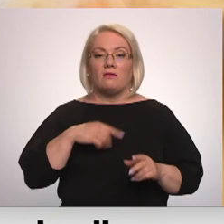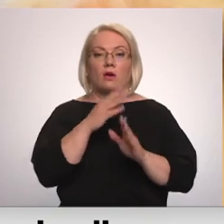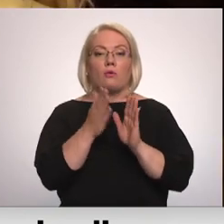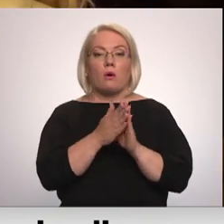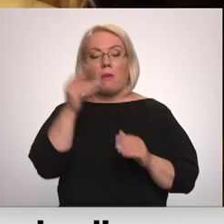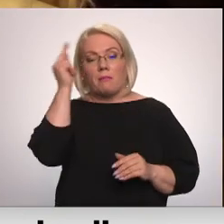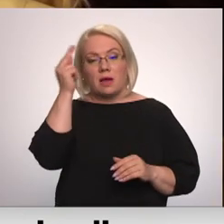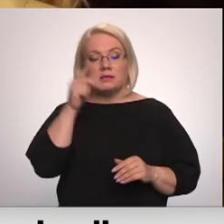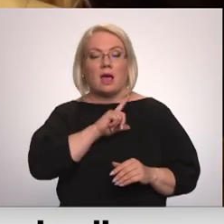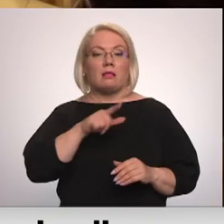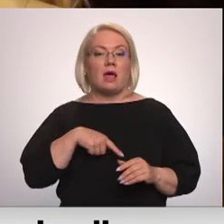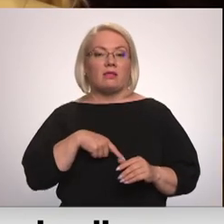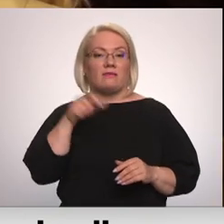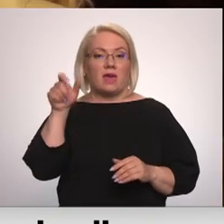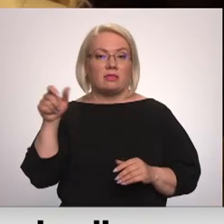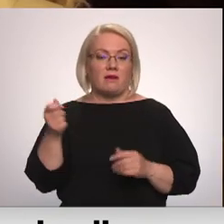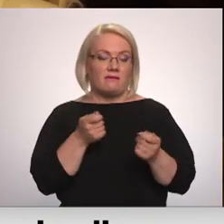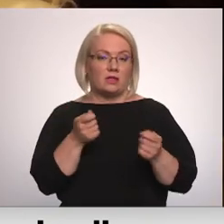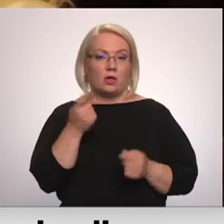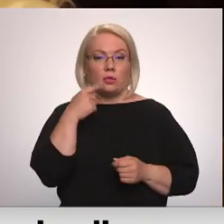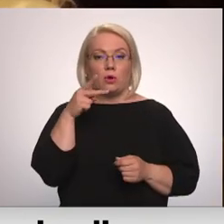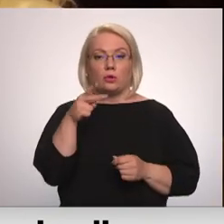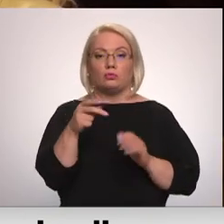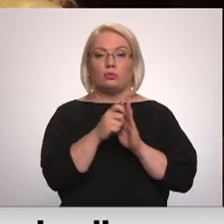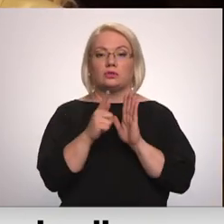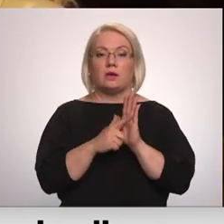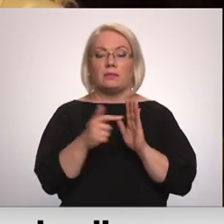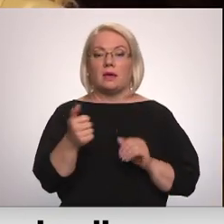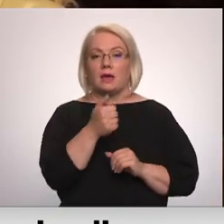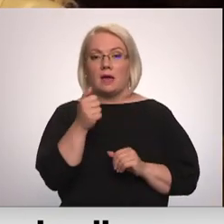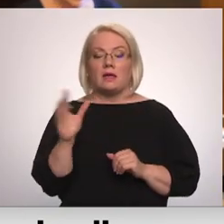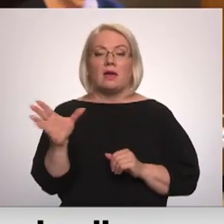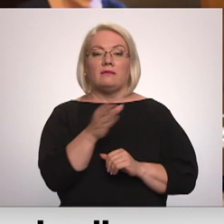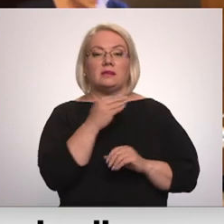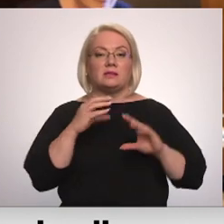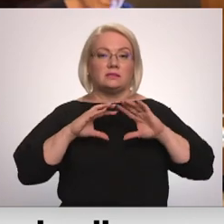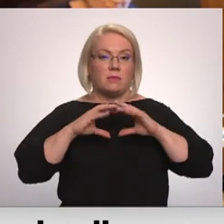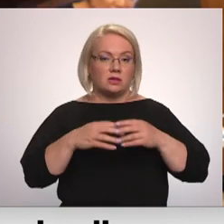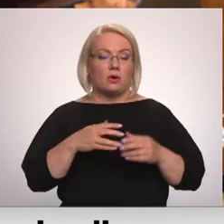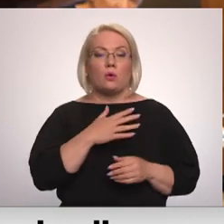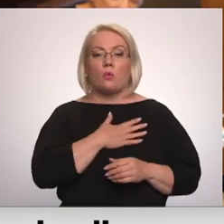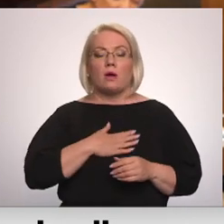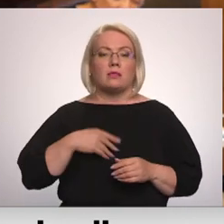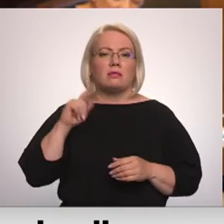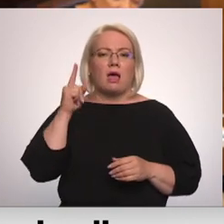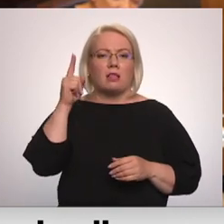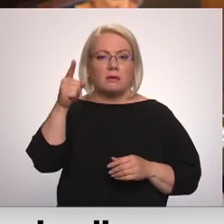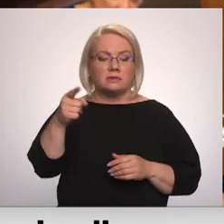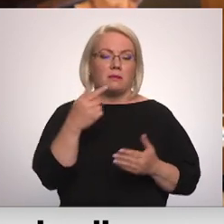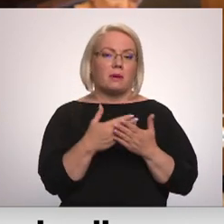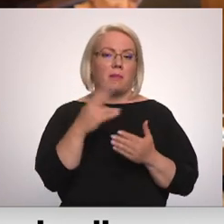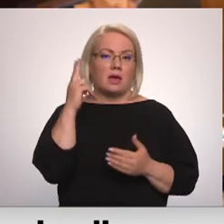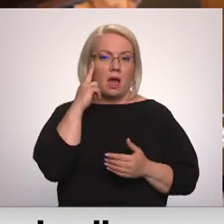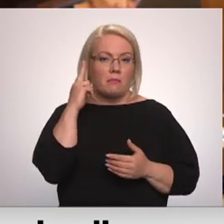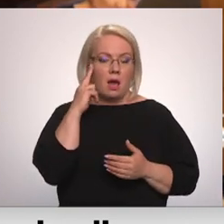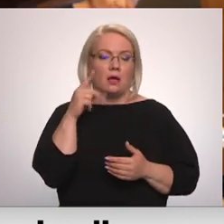latvietiem adīt. Nu, tā arī ir jākopš 2017. Gada no visas pasaules, no ļoti tālām zemēm, kā piemēram Japāna